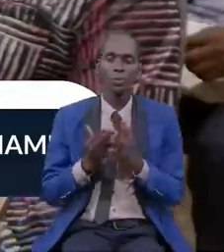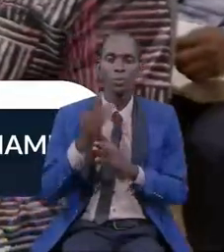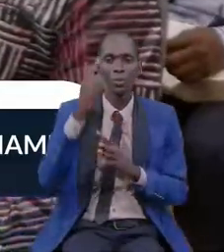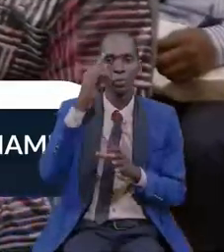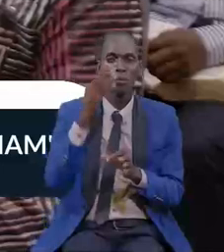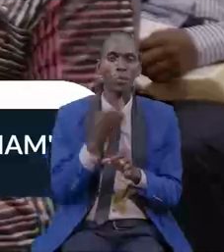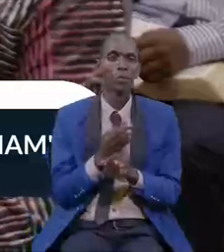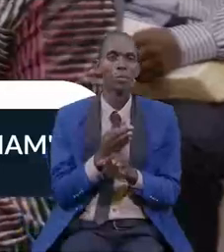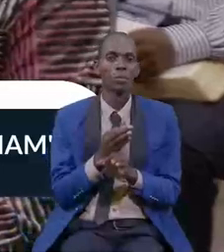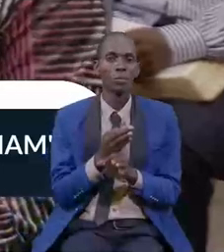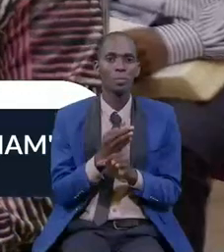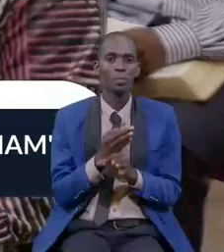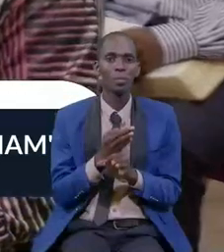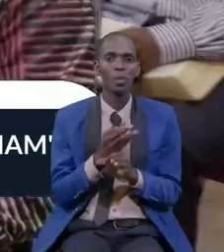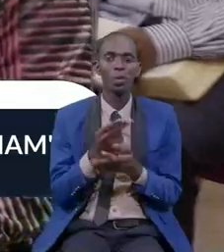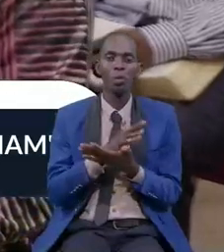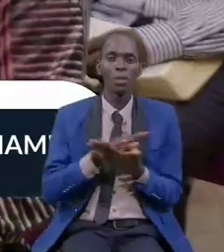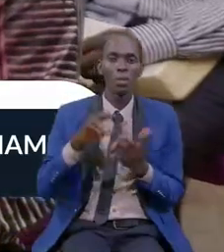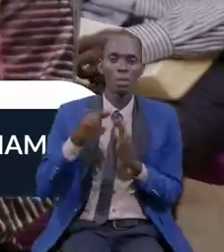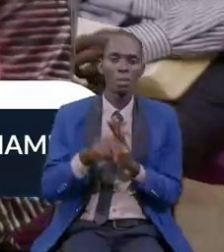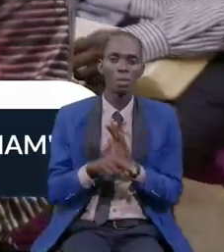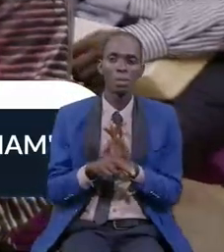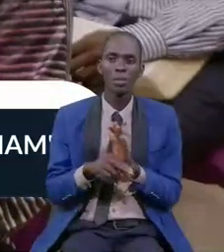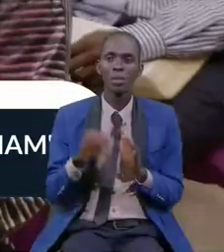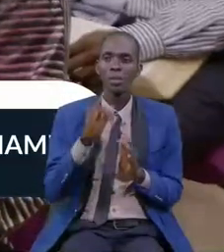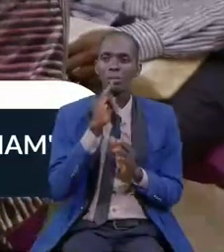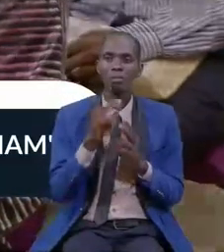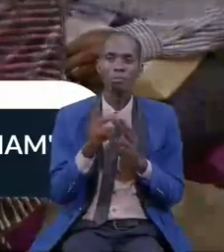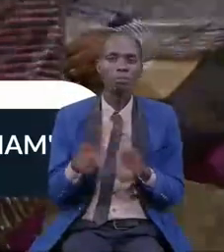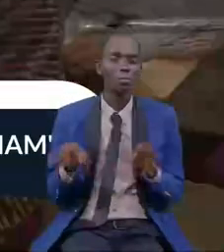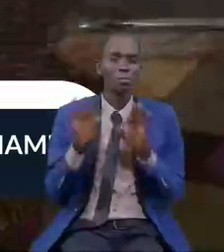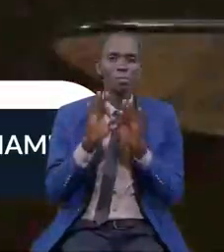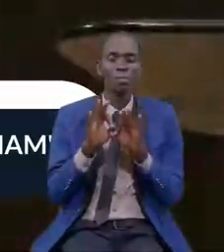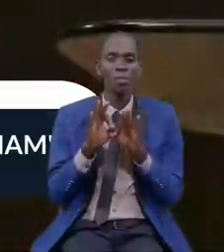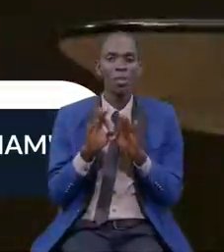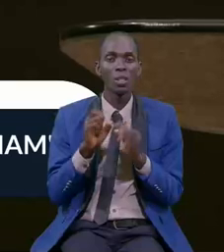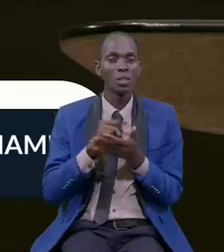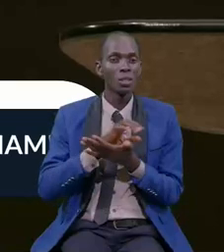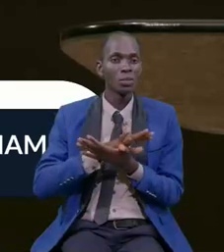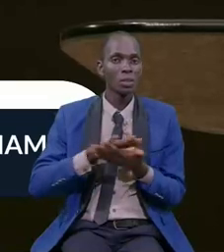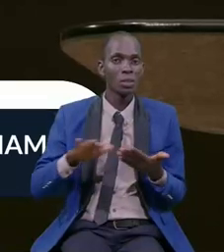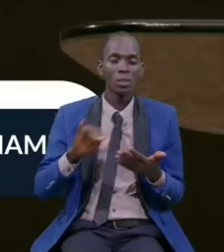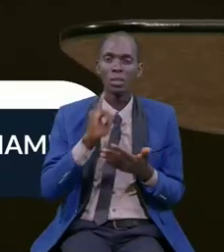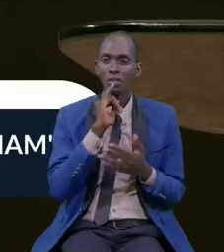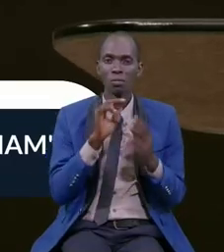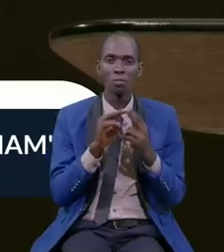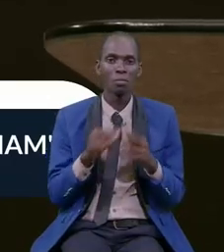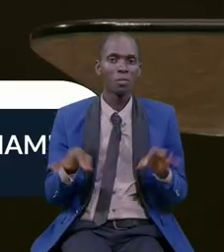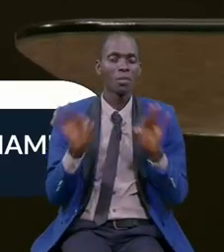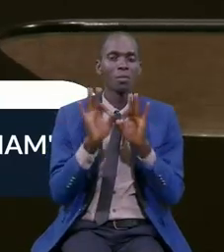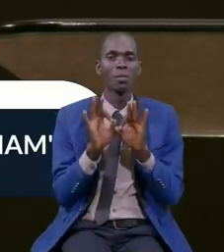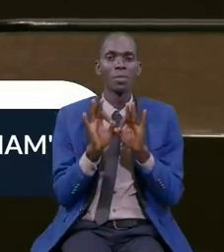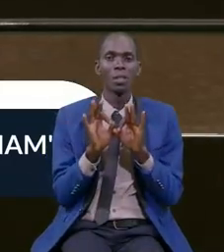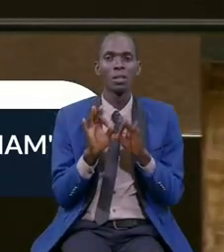la foi la sanctification est essentielle la sanctification est obligatoire